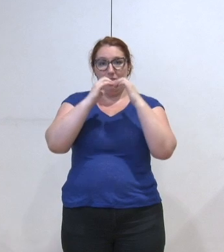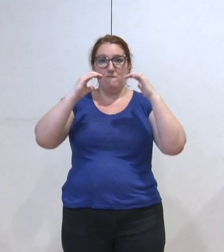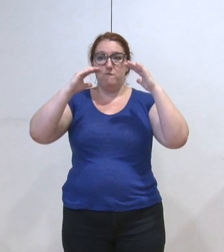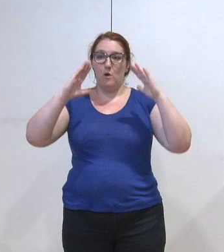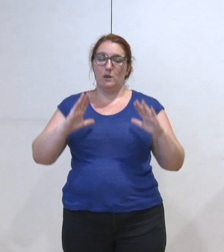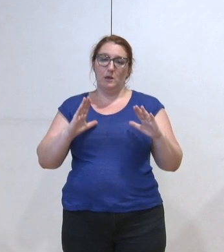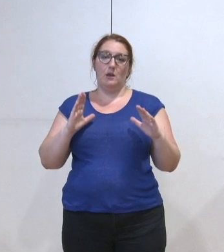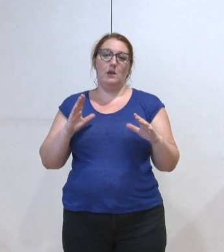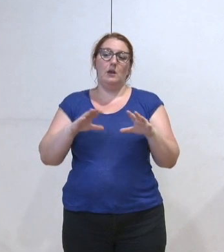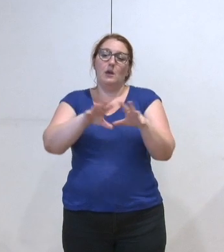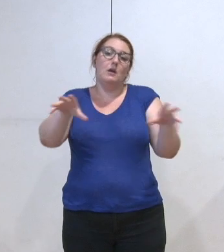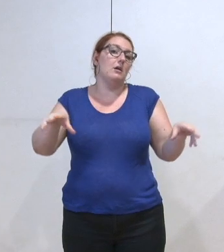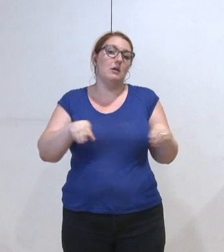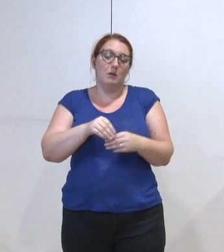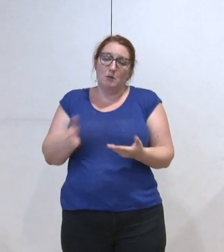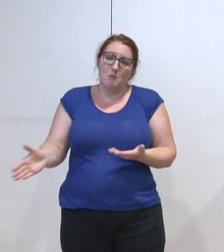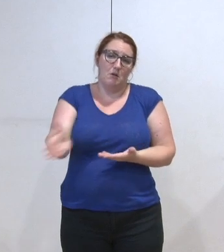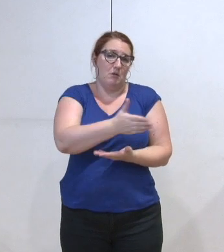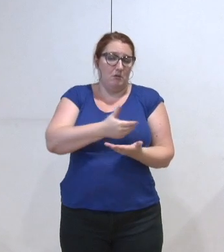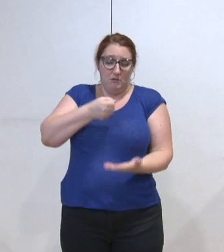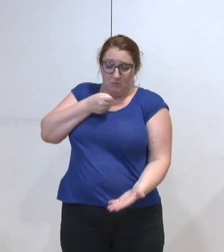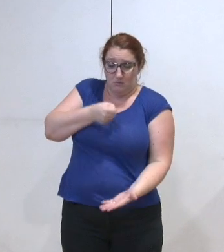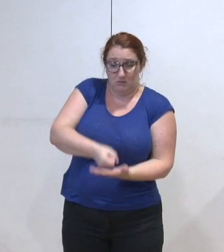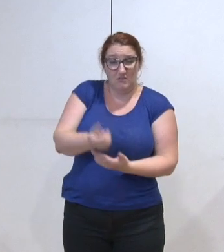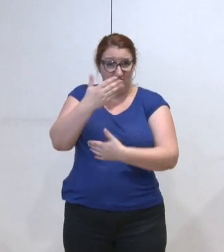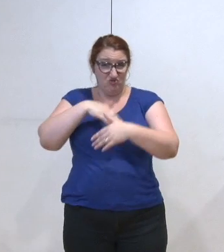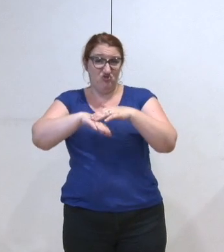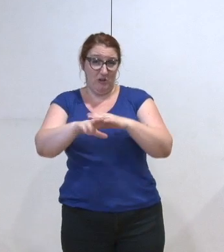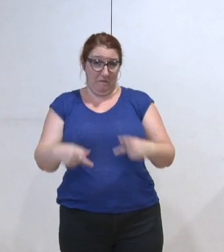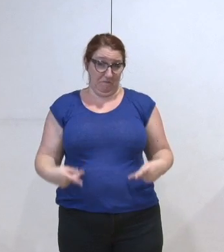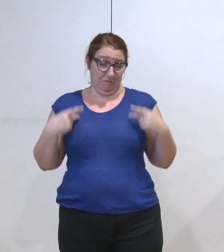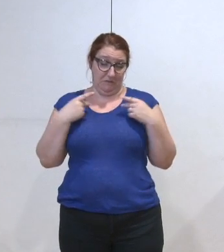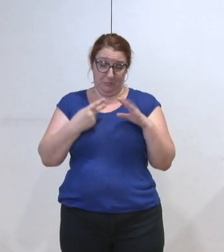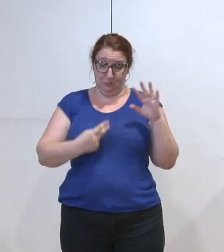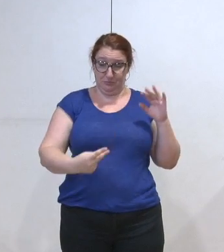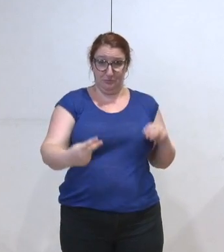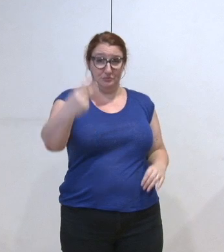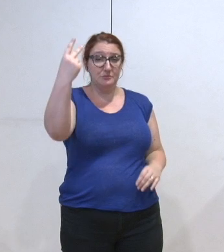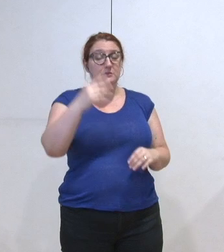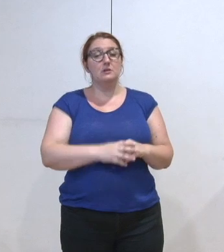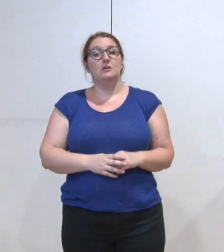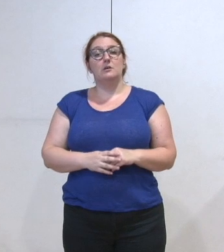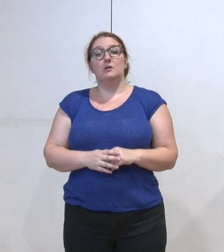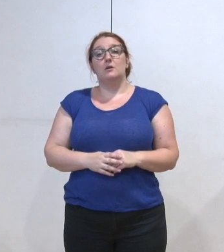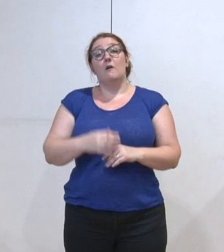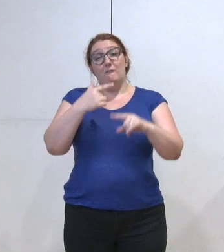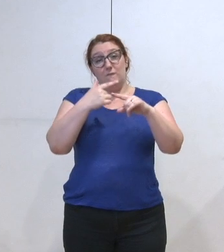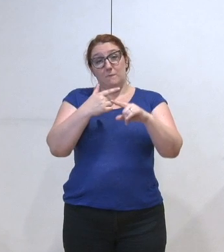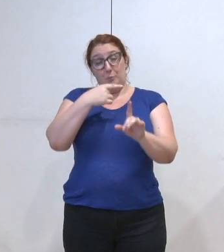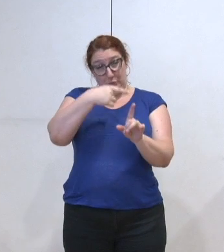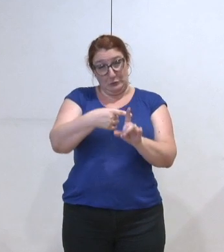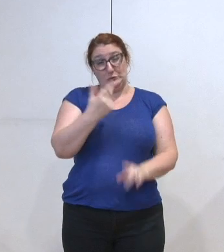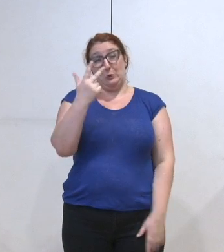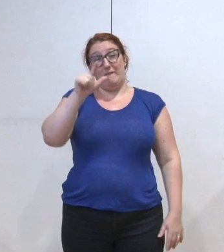Grenoble ces foyers vivant dans les dans les à bas revenu ont augmenté de plus de 3,5 % par